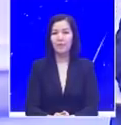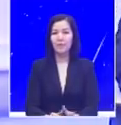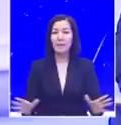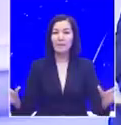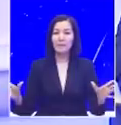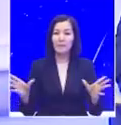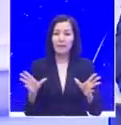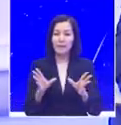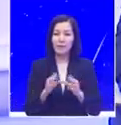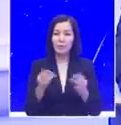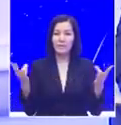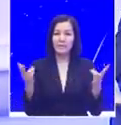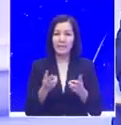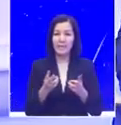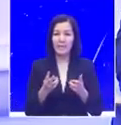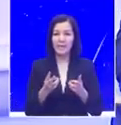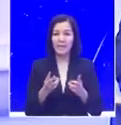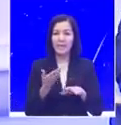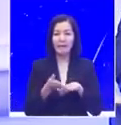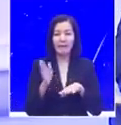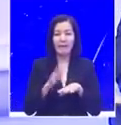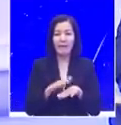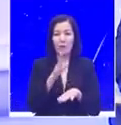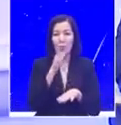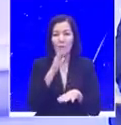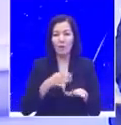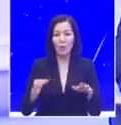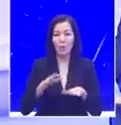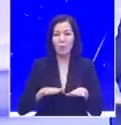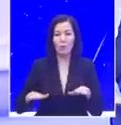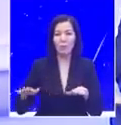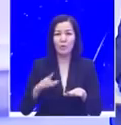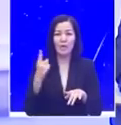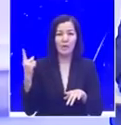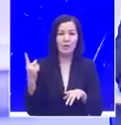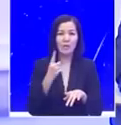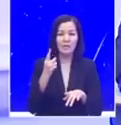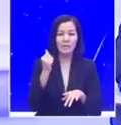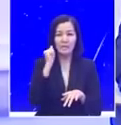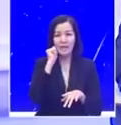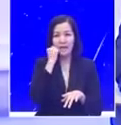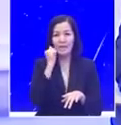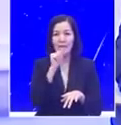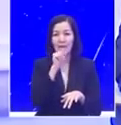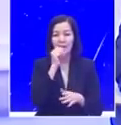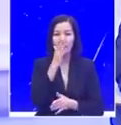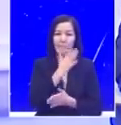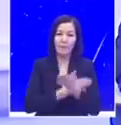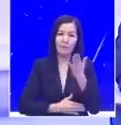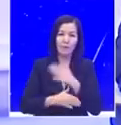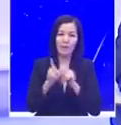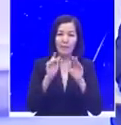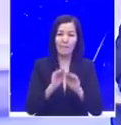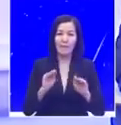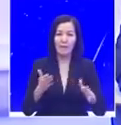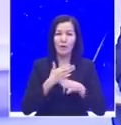Жұмыла көтерген жүк жеңіл. Дәл осы қиын қыстау кезеңде облыс төңірегіндегі жалғыз басты қариялар мен мүмкіндігі шектеулі балаларға